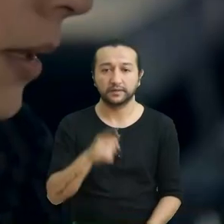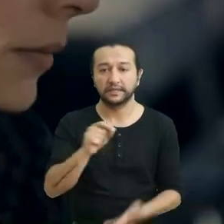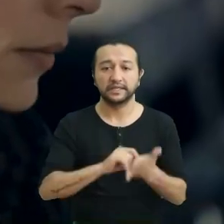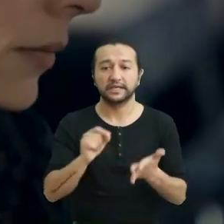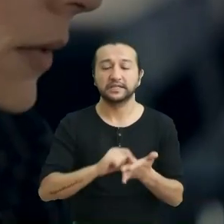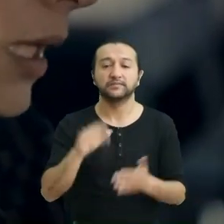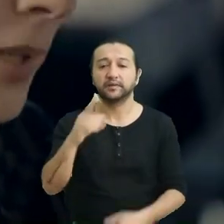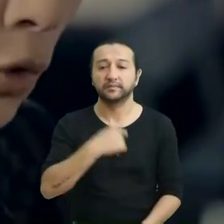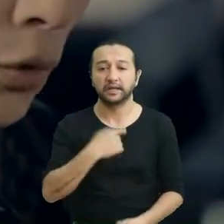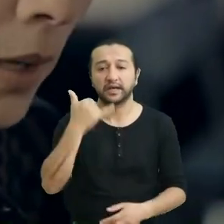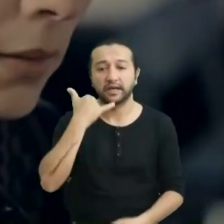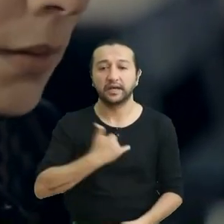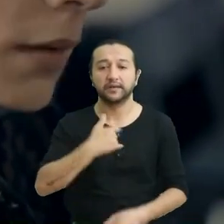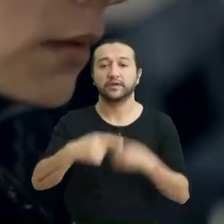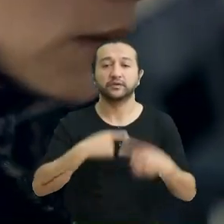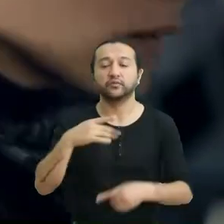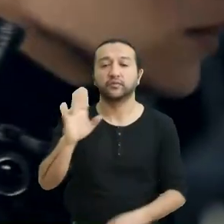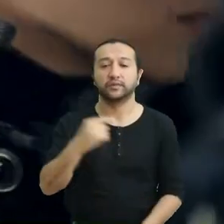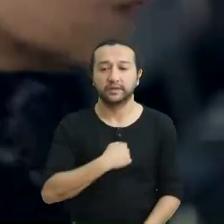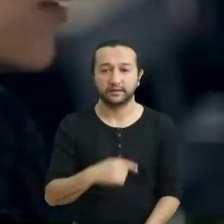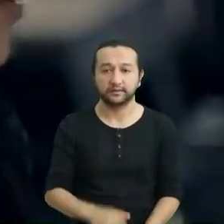Yazma bana. Arama, sorma.